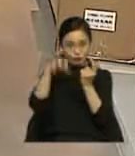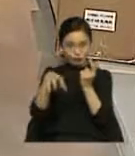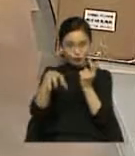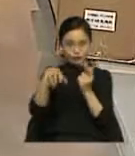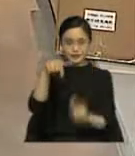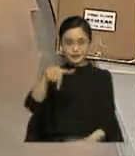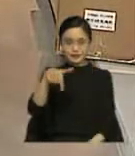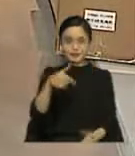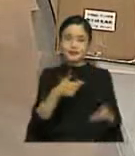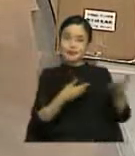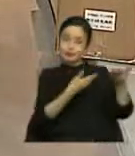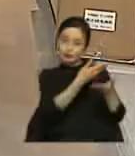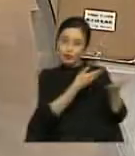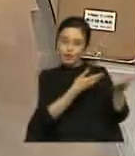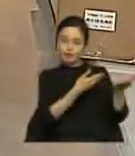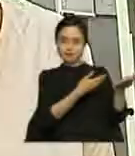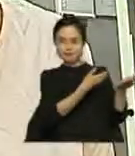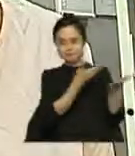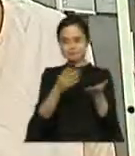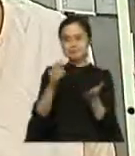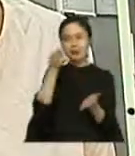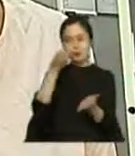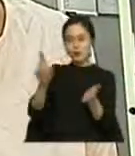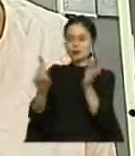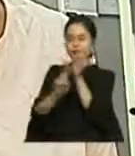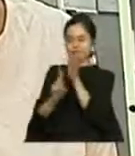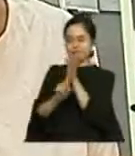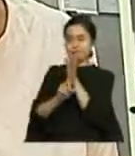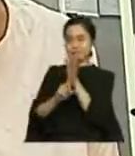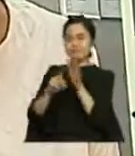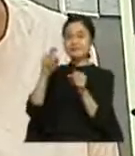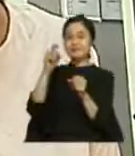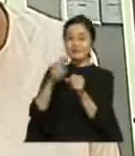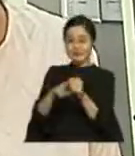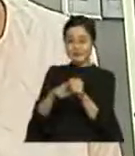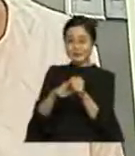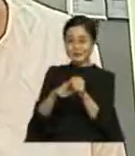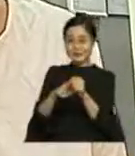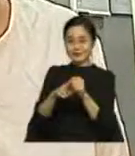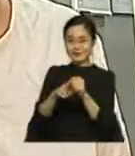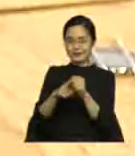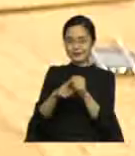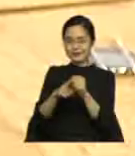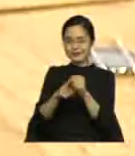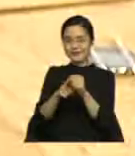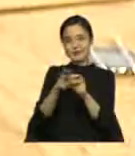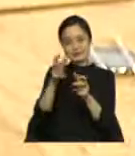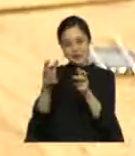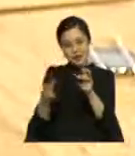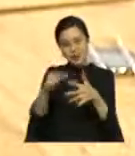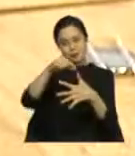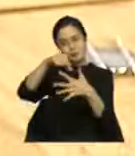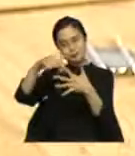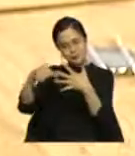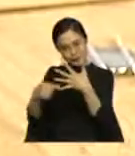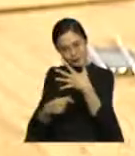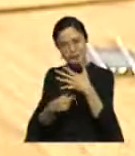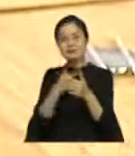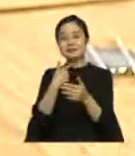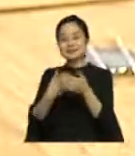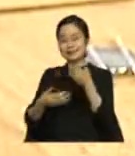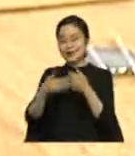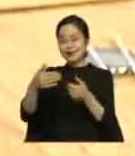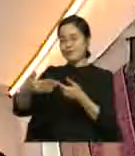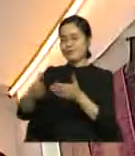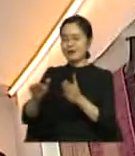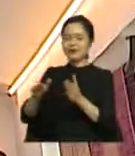육성을 위한 자치구 조례를 제정했고, 공정무역을 알리기 위한 저개발 국가의 생산품을 활용한 각종 체험 수업도